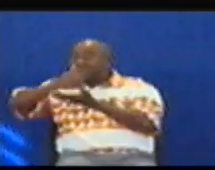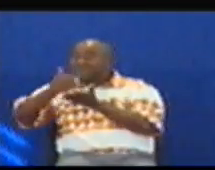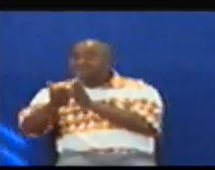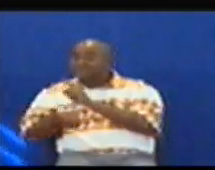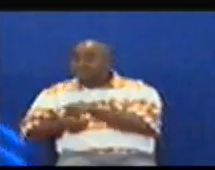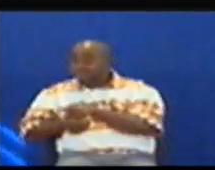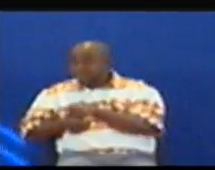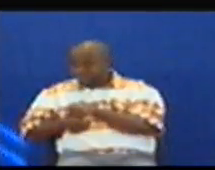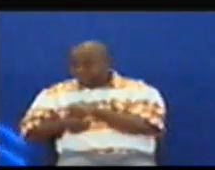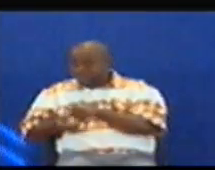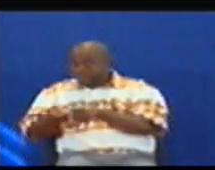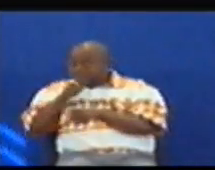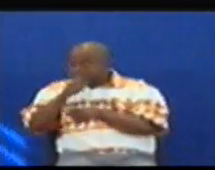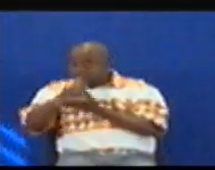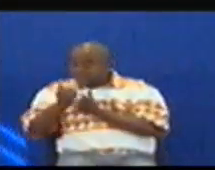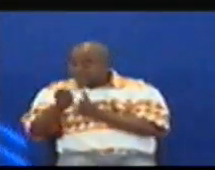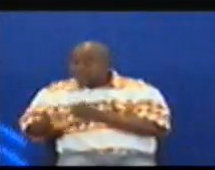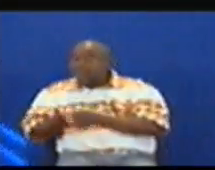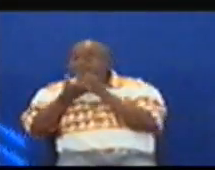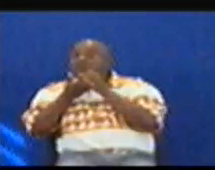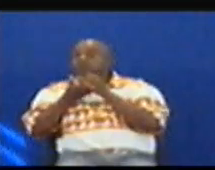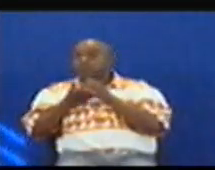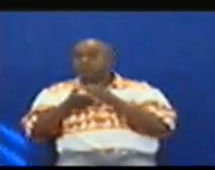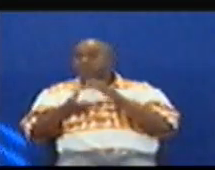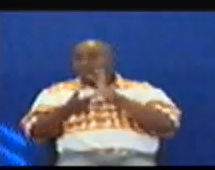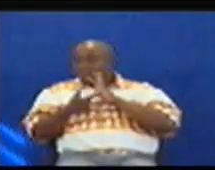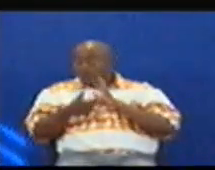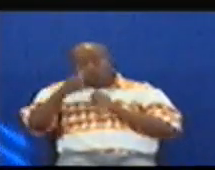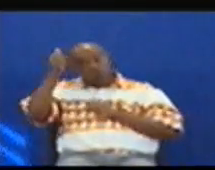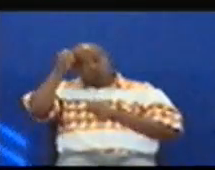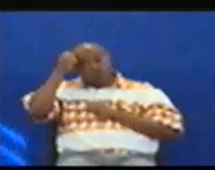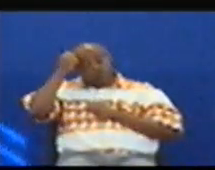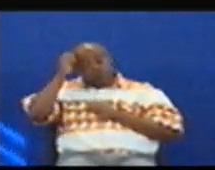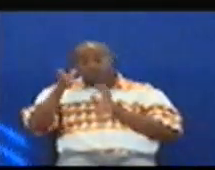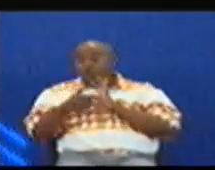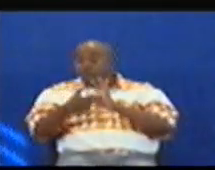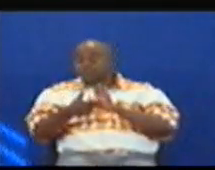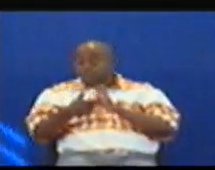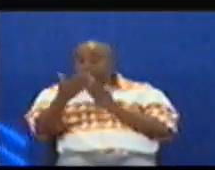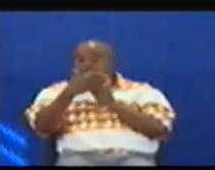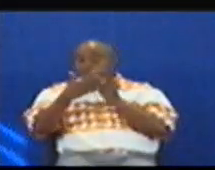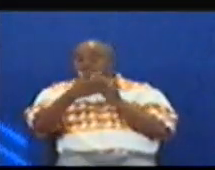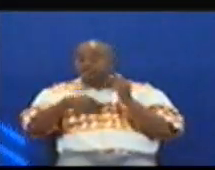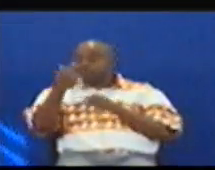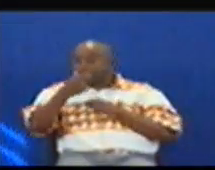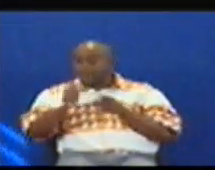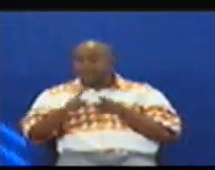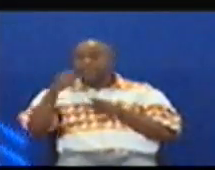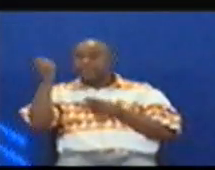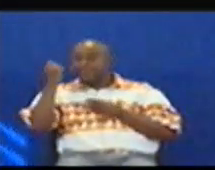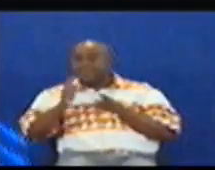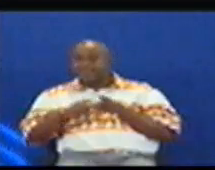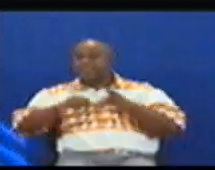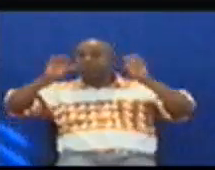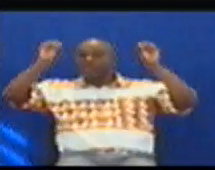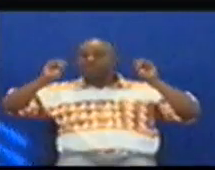hii pandemic moja kwa moja. Namba moja, rekodi zinaonyesha mataifa ya Tanzania, Kenya, Ethiopia